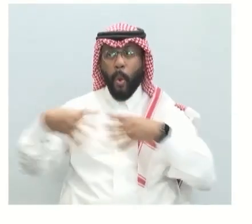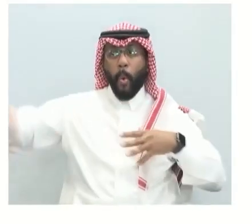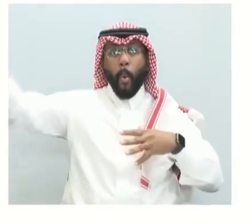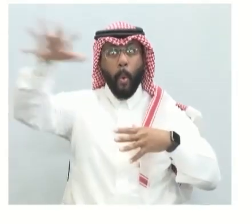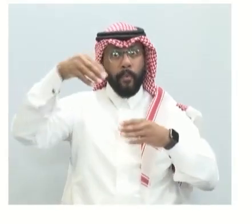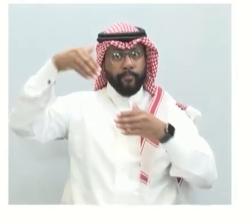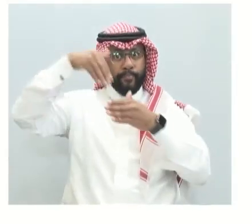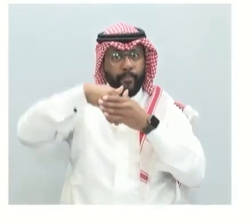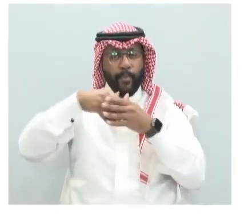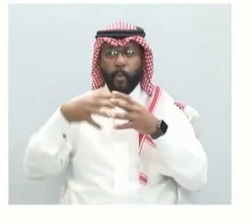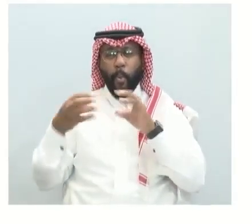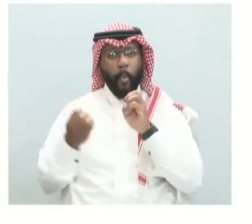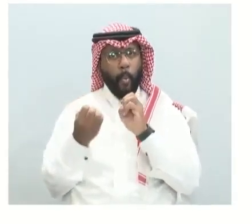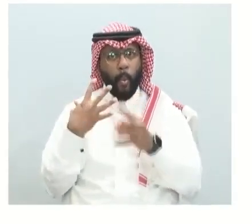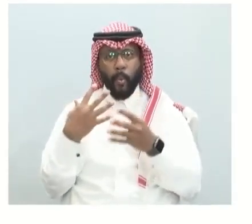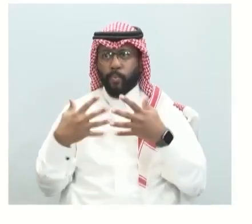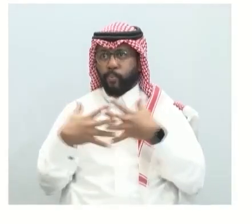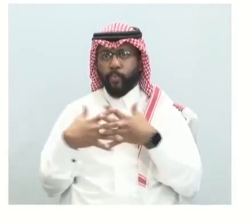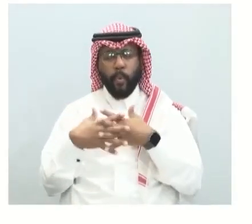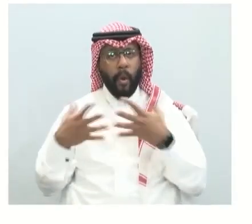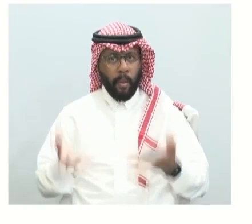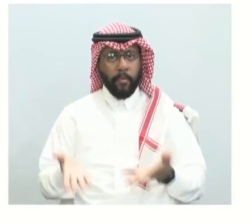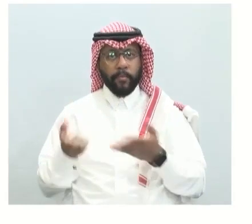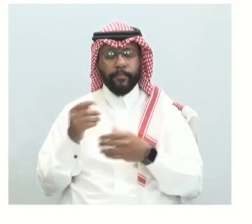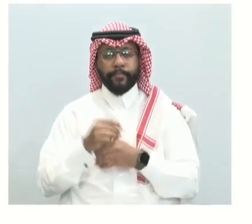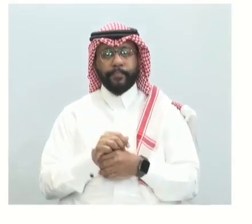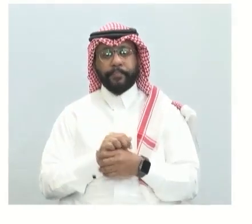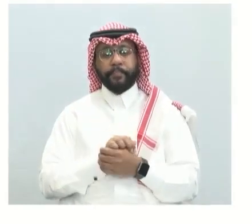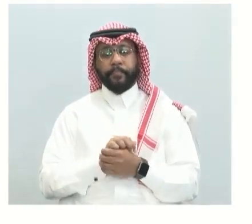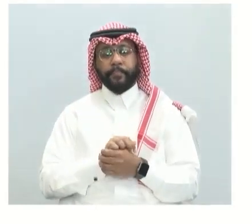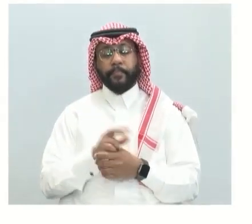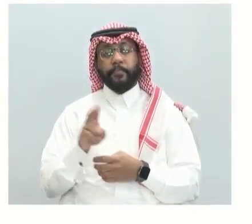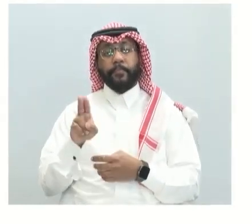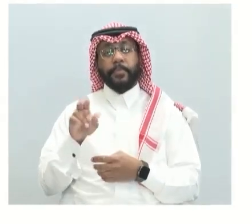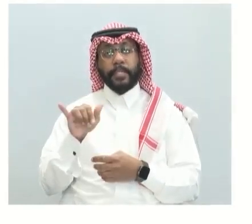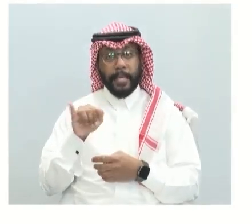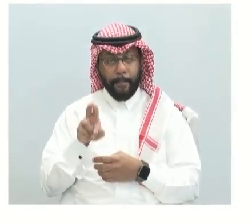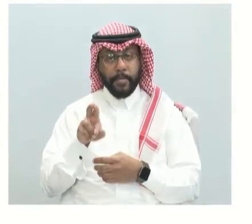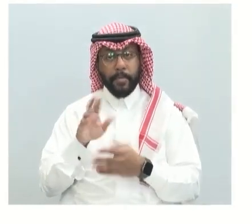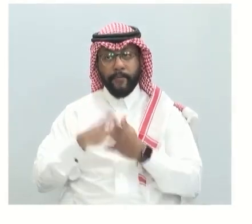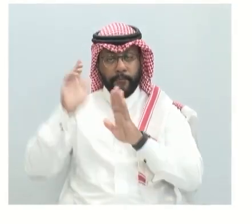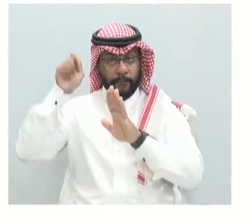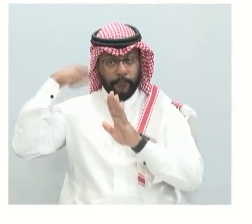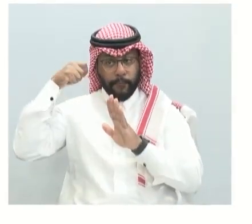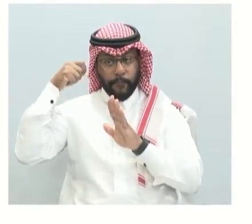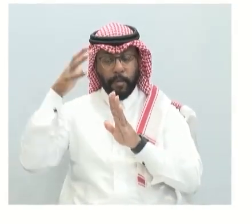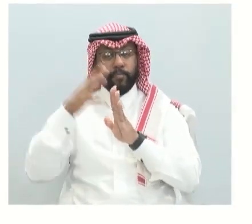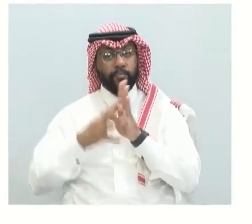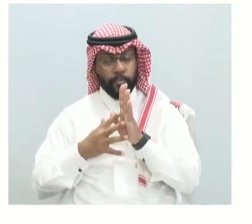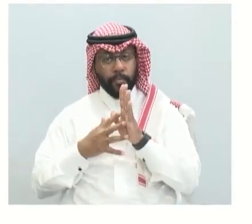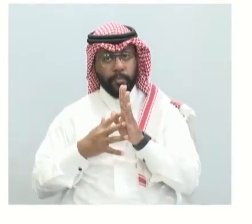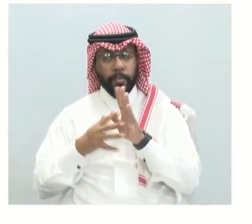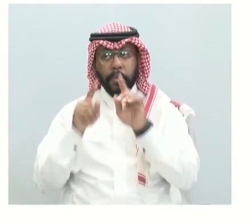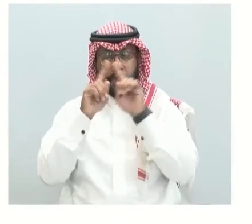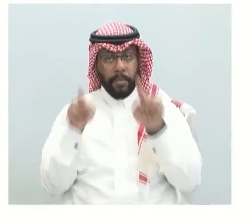مكالمه الفيديو راينا ان هناك في تيمز فيها الشاشه الخاصه بالفيديو وفي ايضا الشاشه او